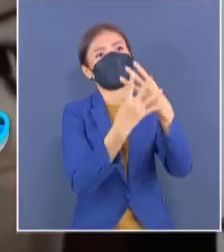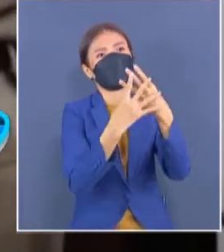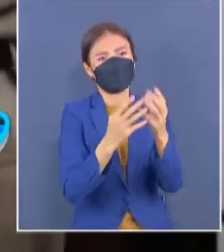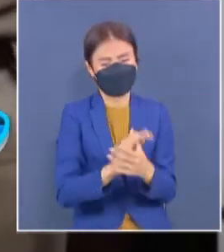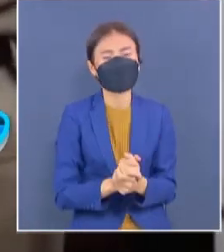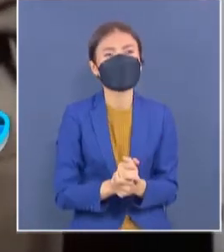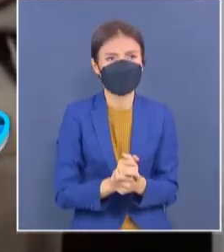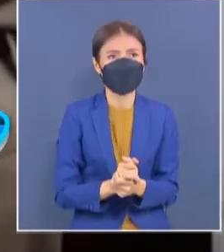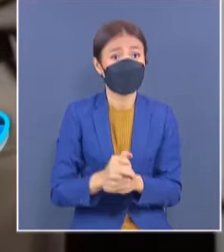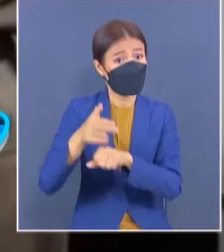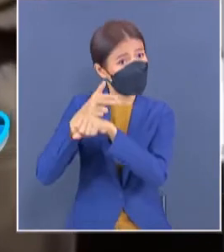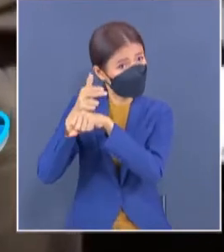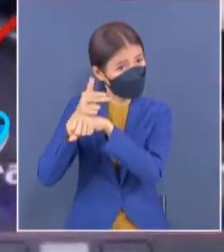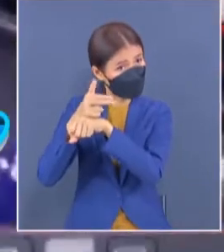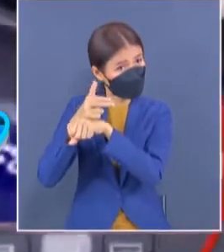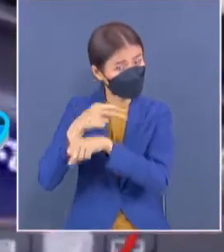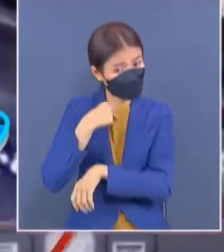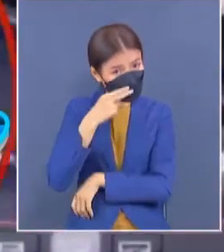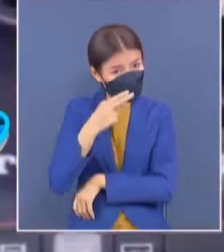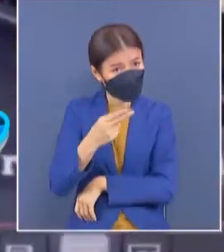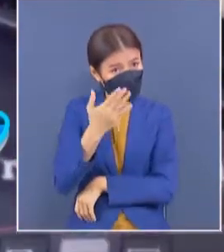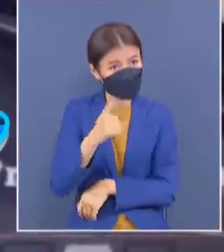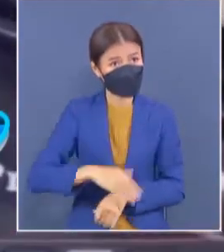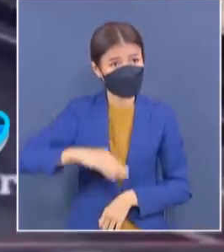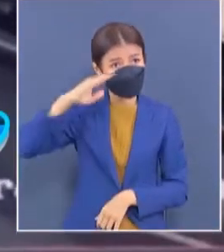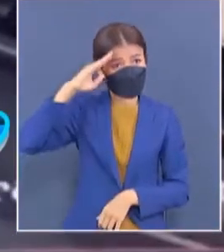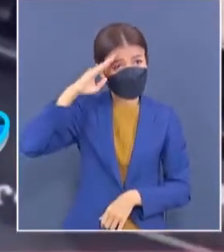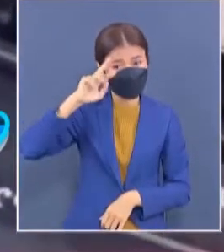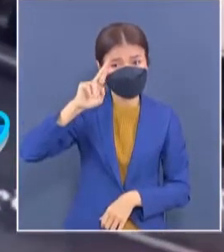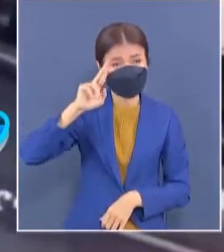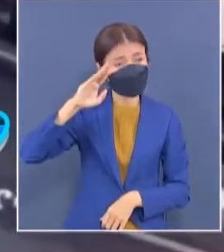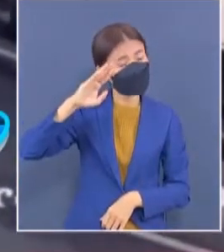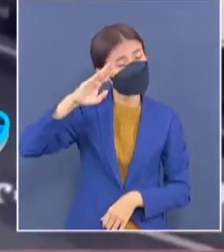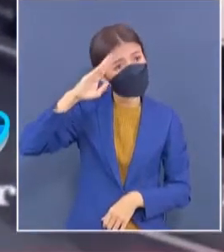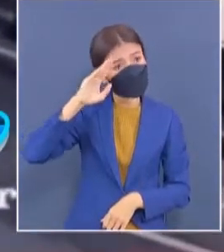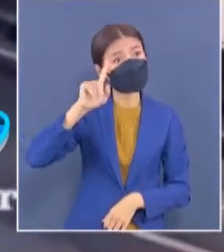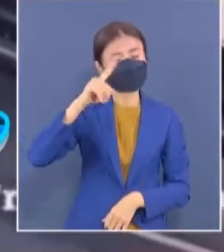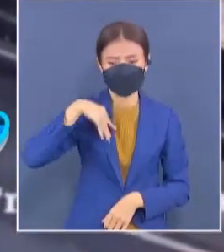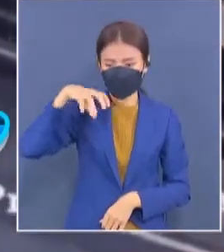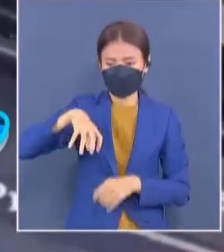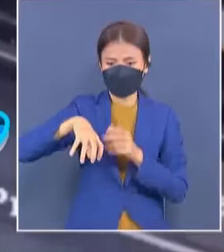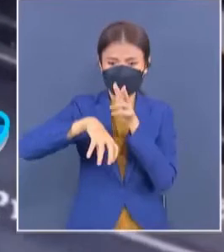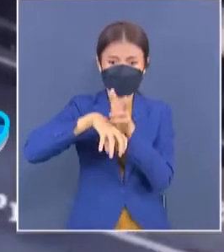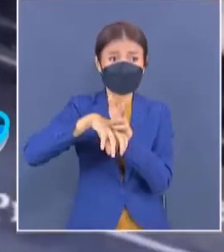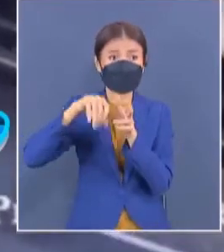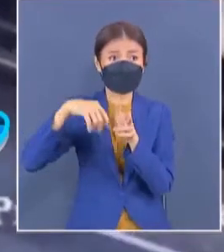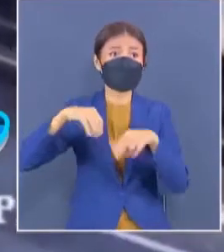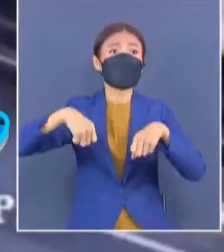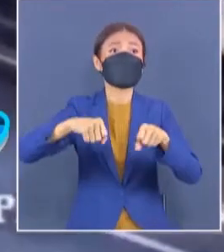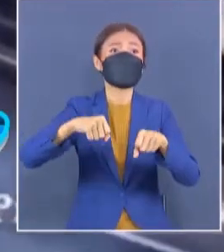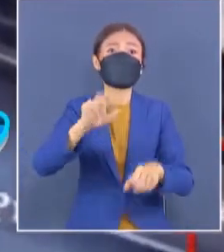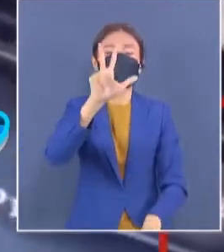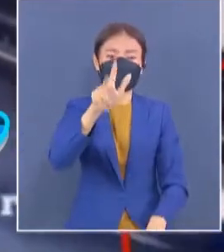ที่ภาพจากกล้องวงจรปิดอย่างที่เราได้เห็นกันที่ด้านหน้ากรมทหารราบที่1เนี่ยก็บันทึกภาพเหตุการณ์รถมอเตอร์ไซค์3คันขี่ตามกันมาแล้ว